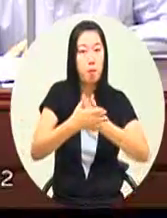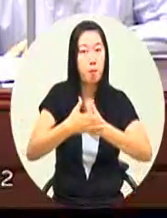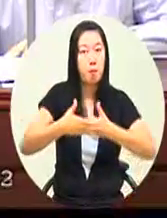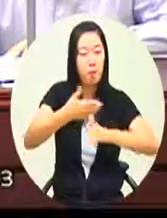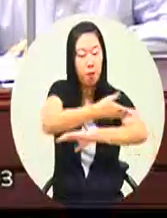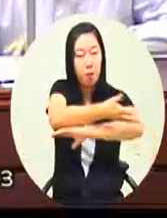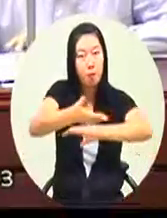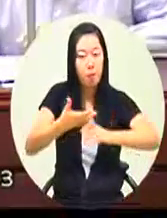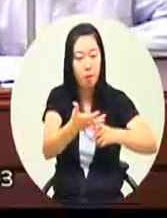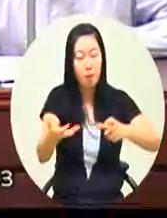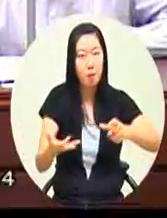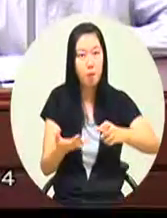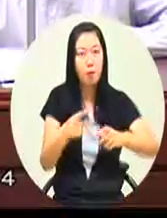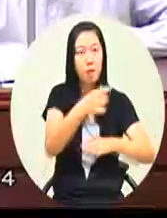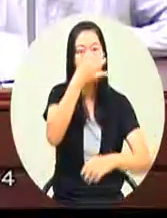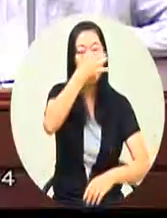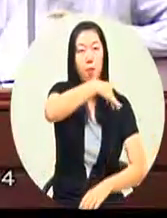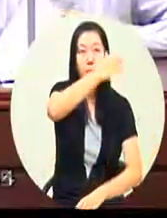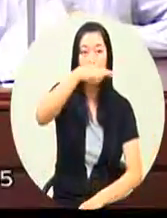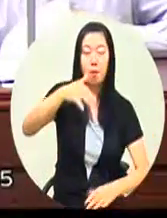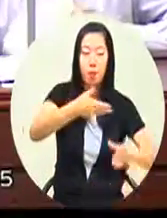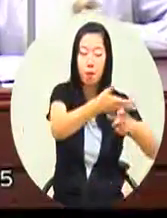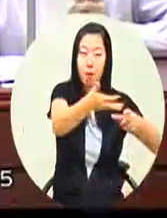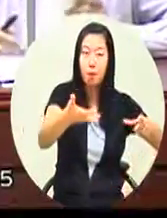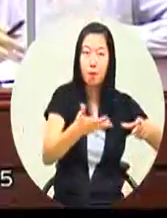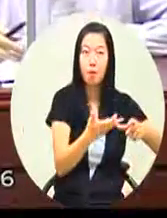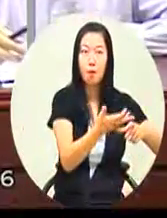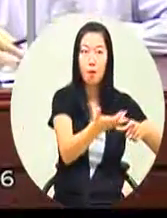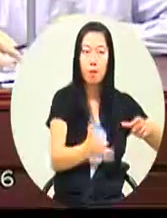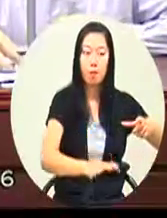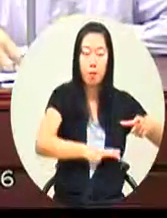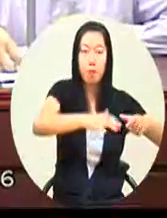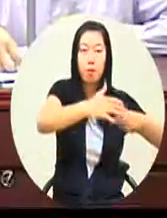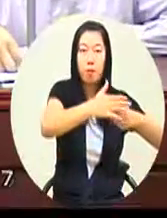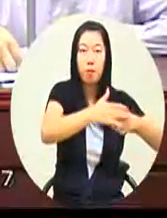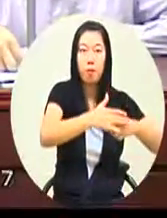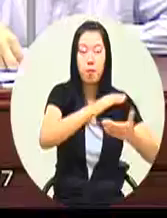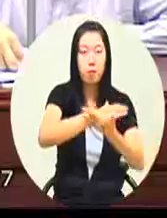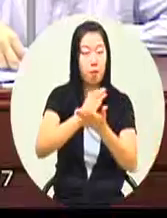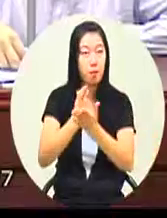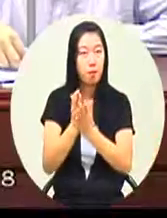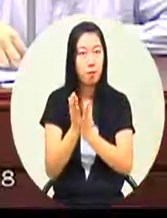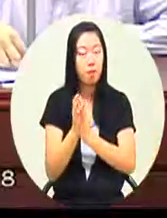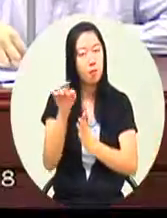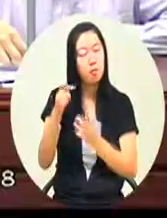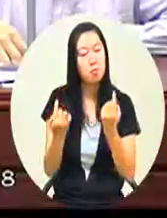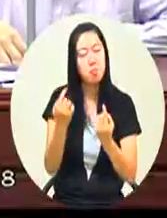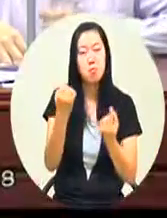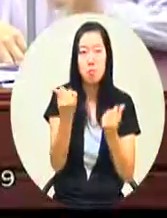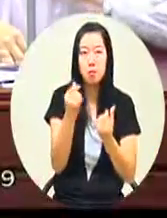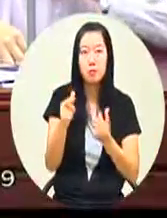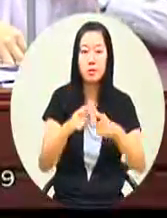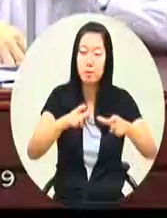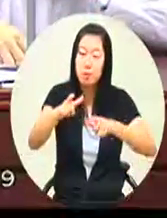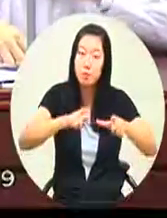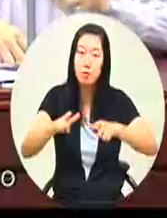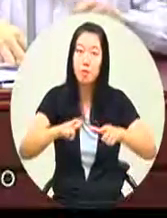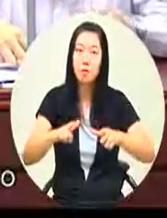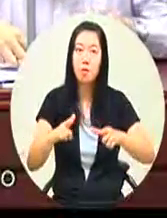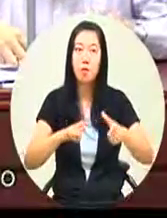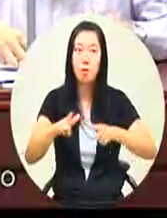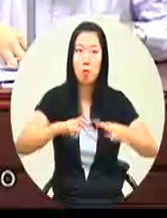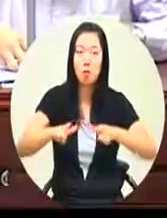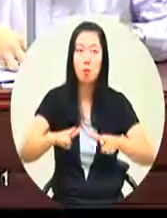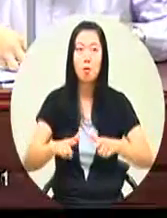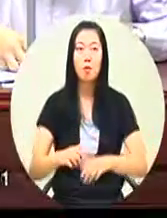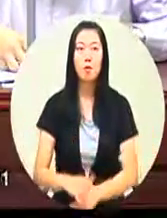是那个凤山溪流域旁边的。山仔顶沟自洪池等等，它就是比较像公园化，感觉就是比较缓，